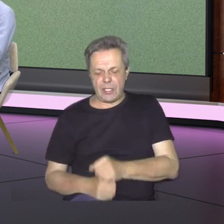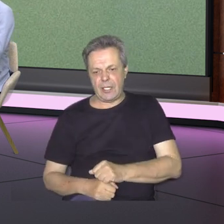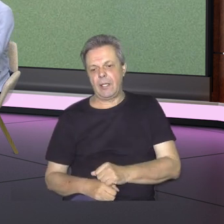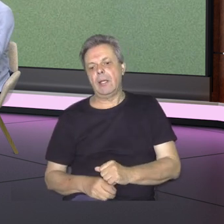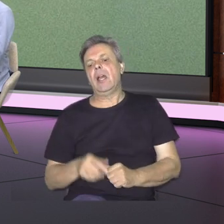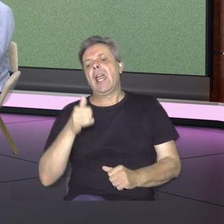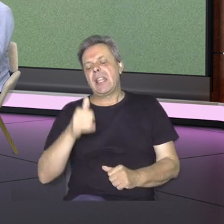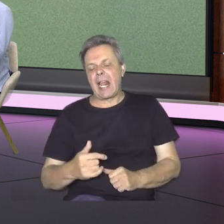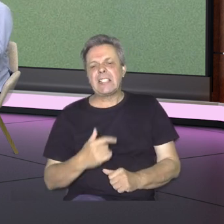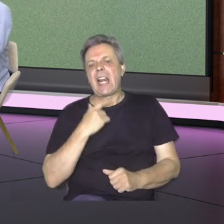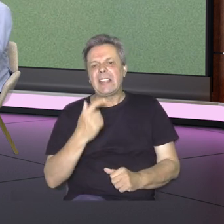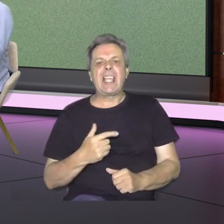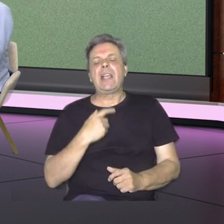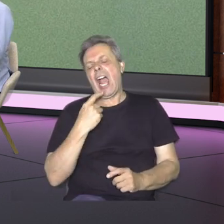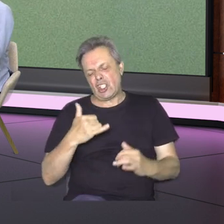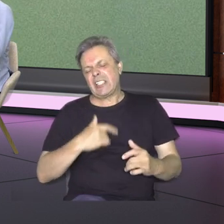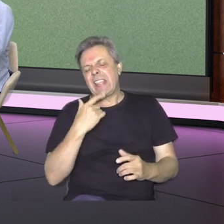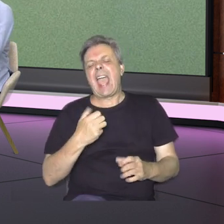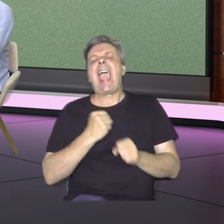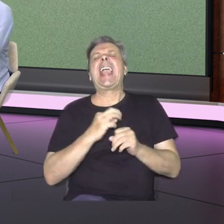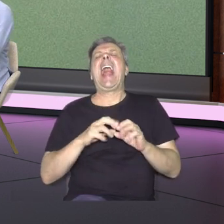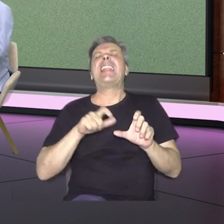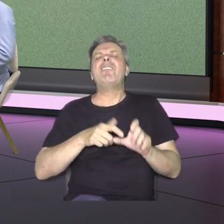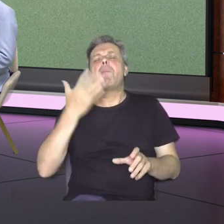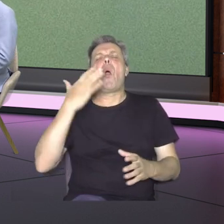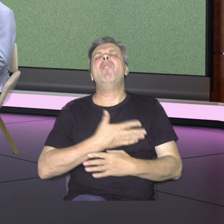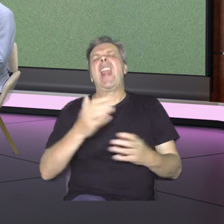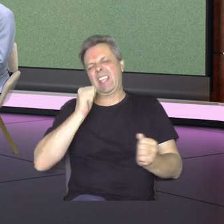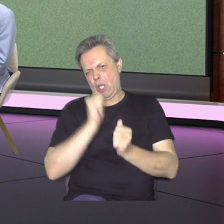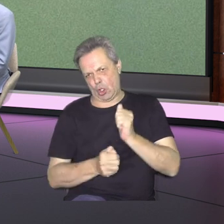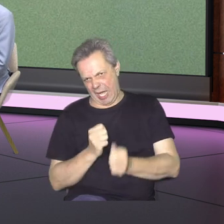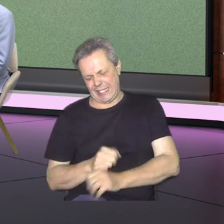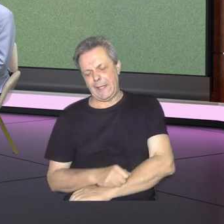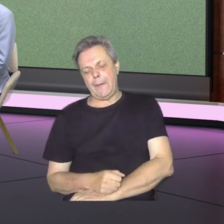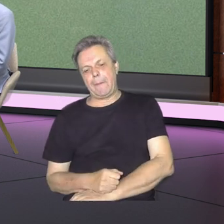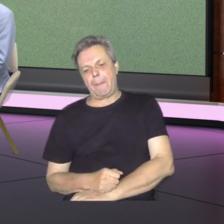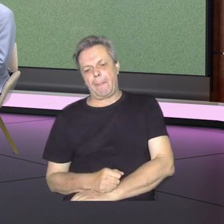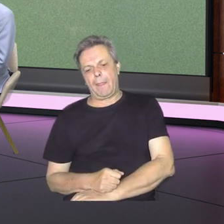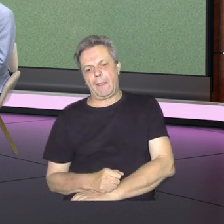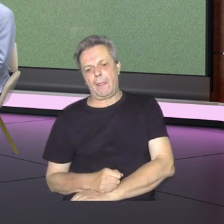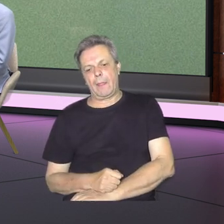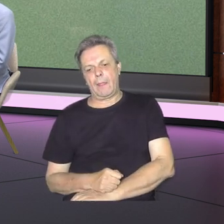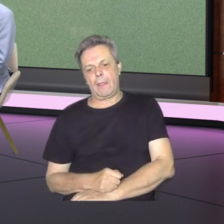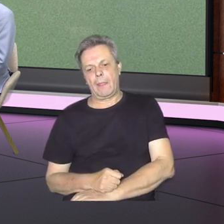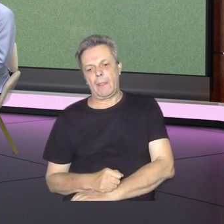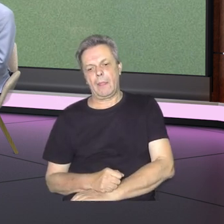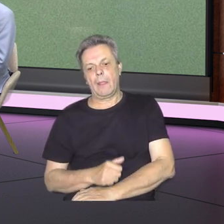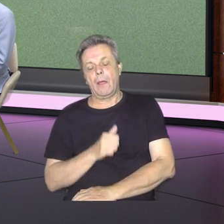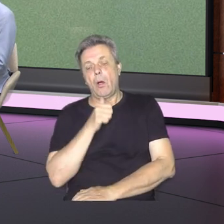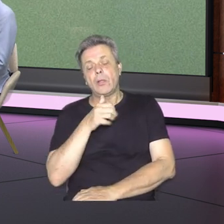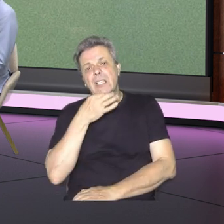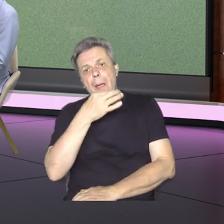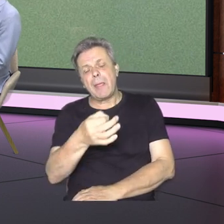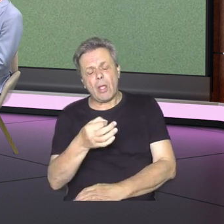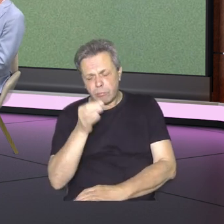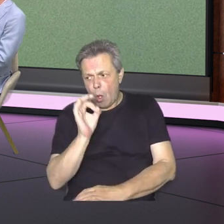Među njima se danas priča da Gaddafi bio veliki zločinac, to me sada podsjetilo kad ste to rekli. I onda